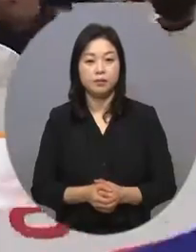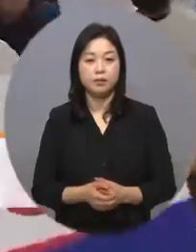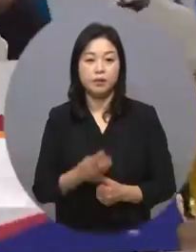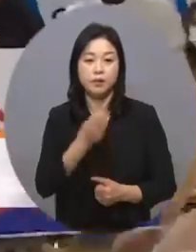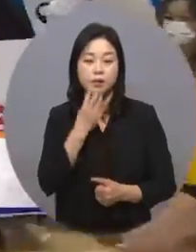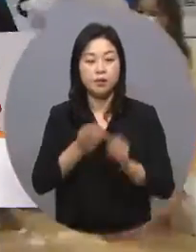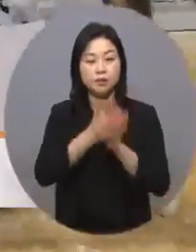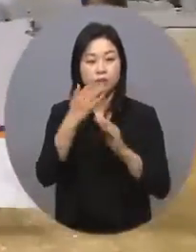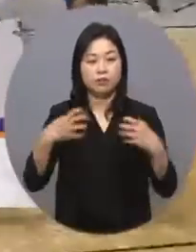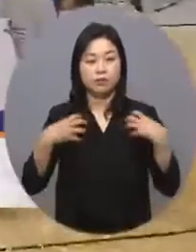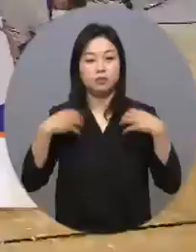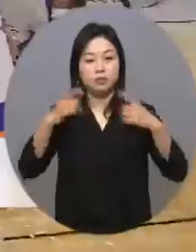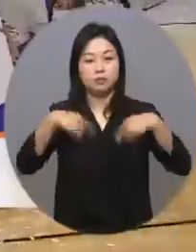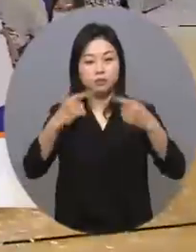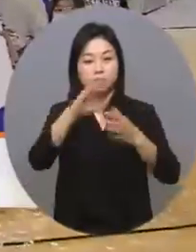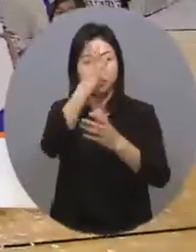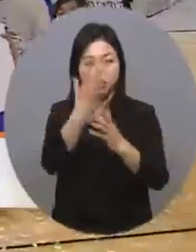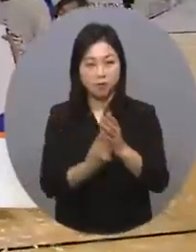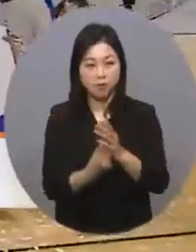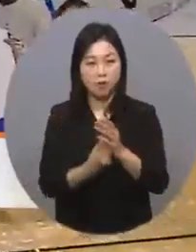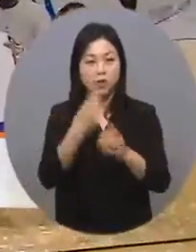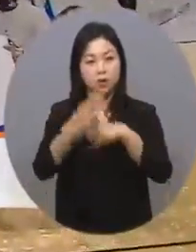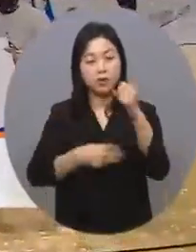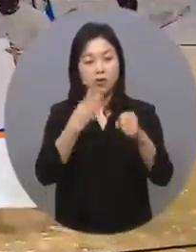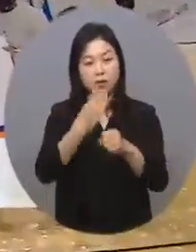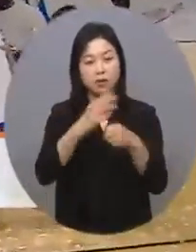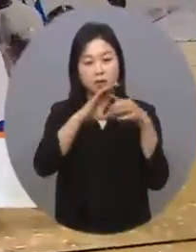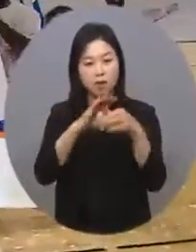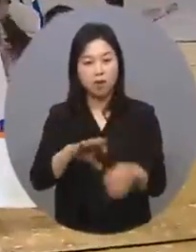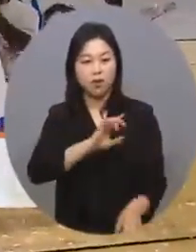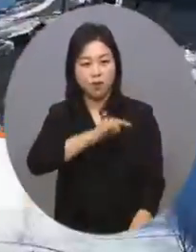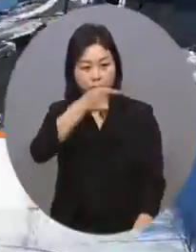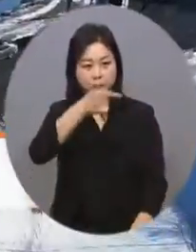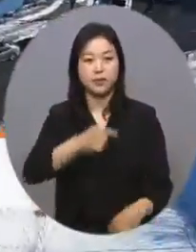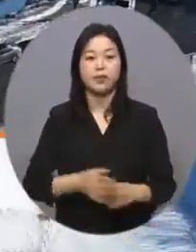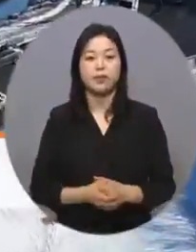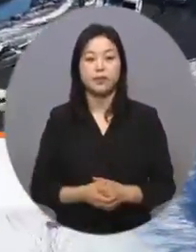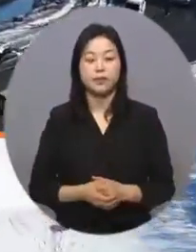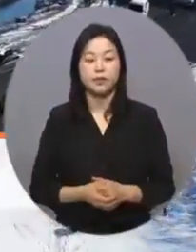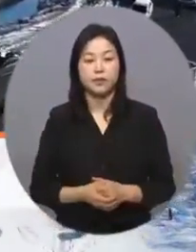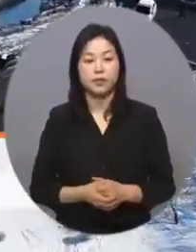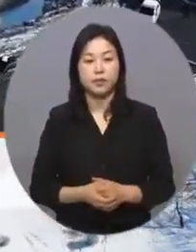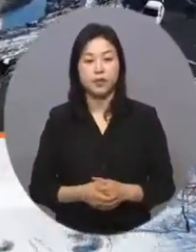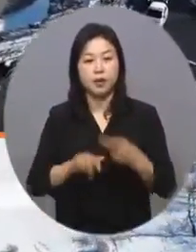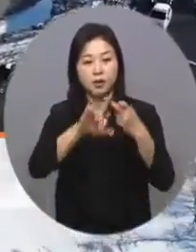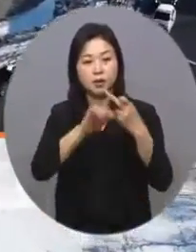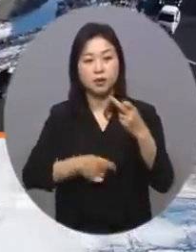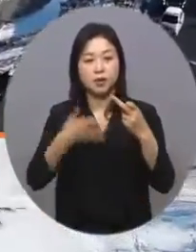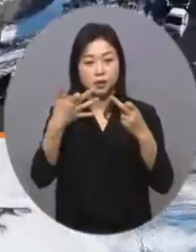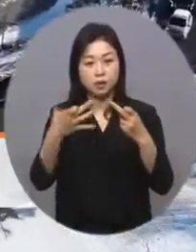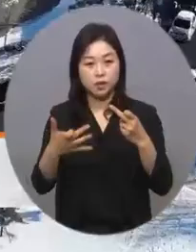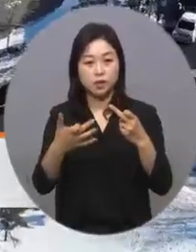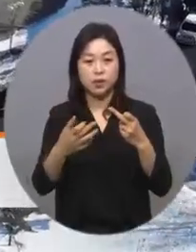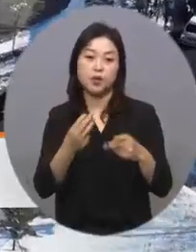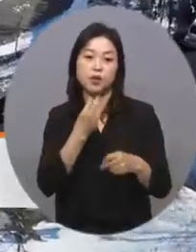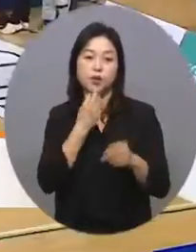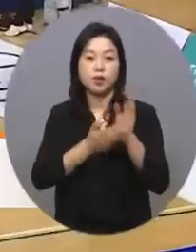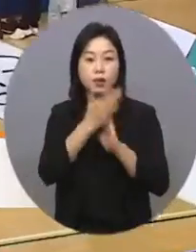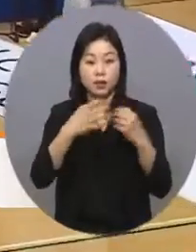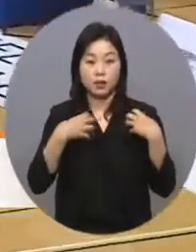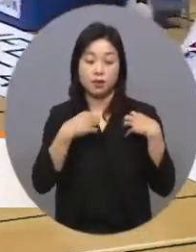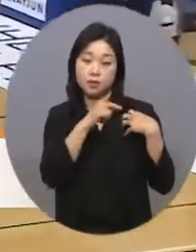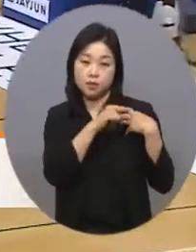서울시청이 휠체어 농구리그 3년 연속 최정상에 올랐습니다. 지난 19일 서울시청은 춘천 호반체육관에서